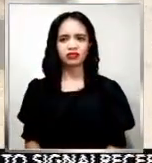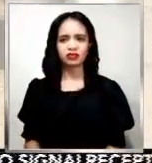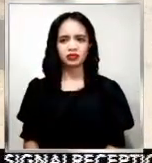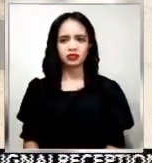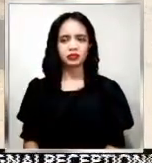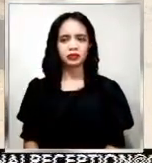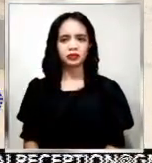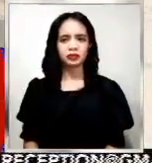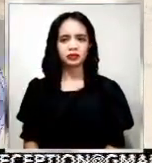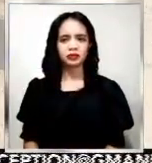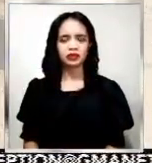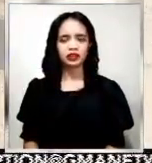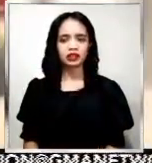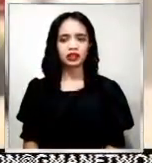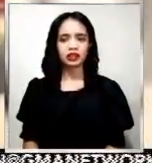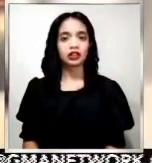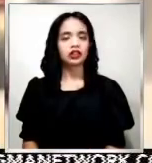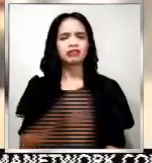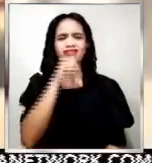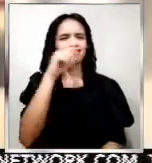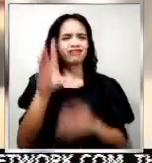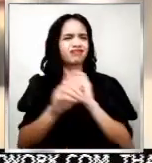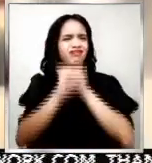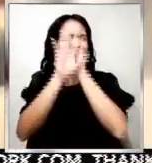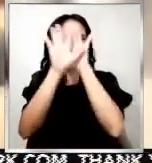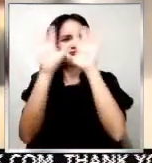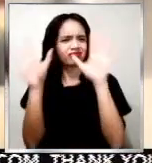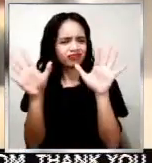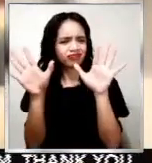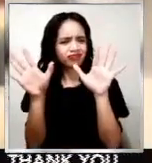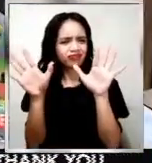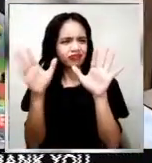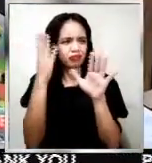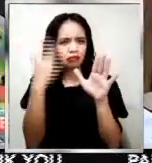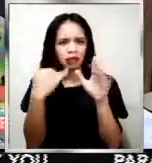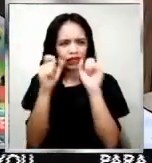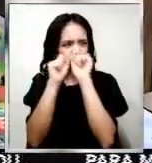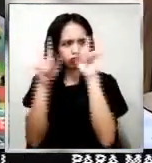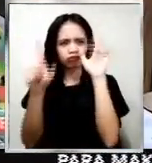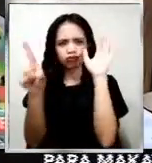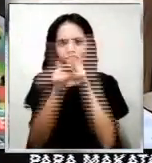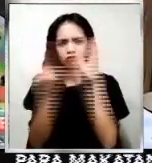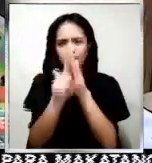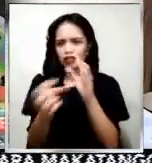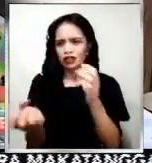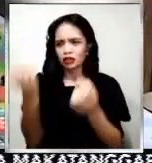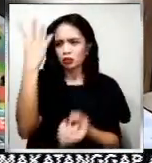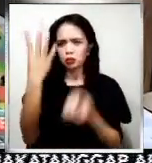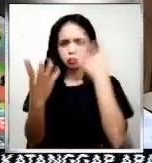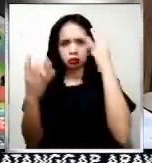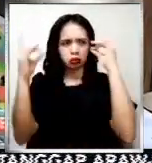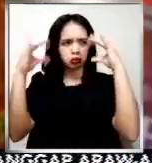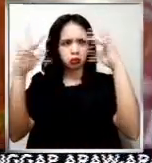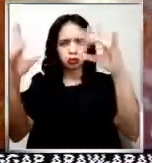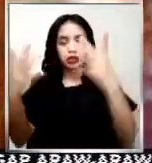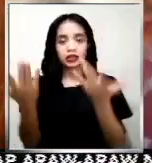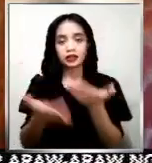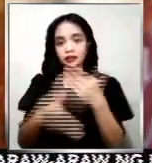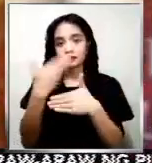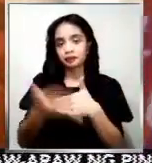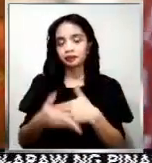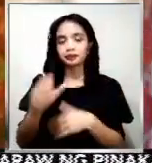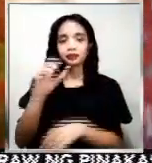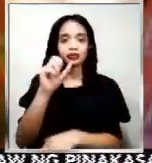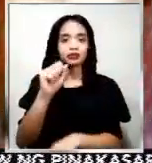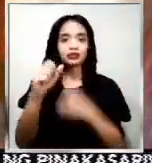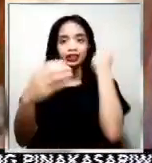Tila nga hindi malinaw ang biglaang pagbabawal sa mga pailaw at paputok sa Kalye Santo Tomas sa Sampaloc, Manila.